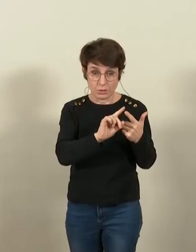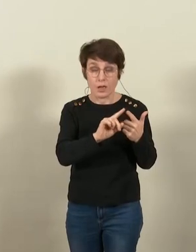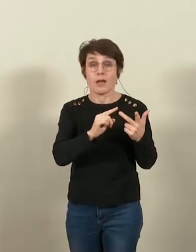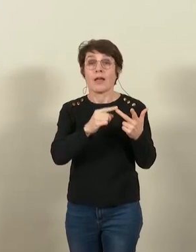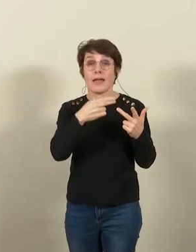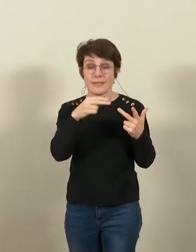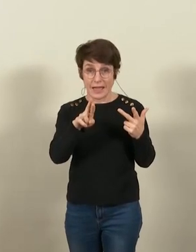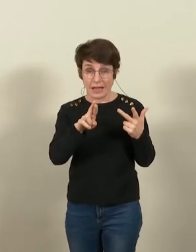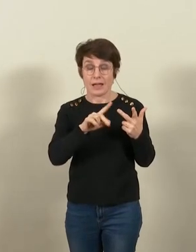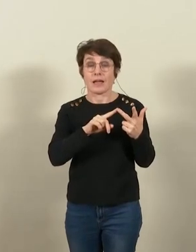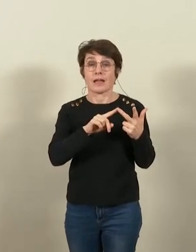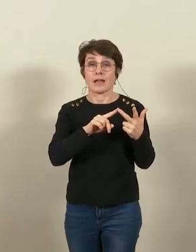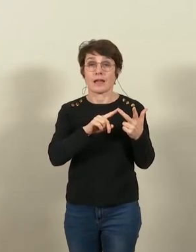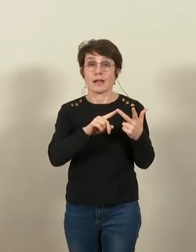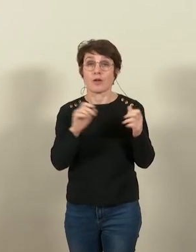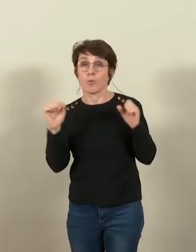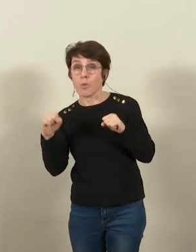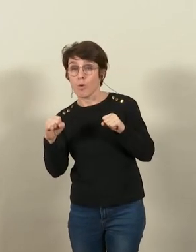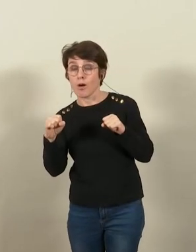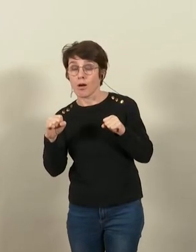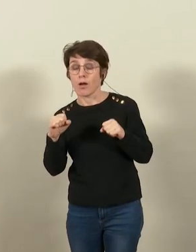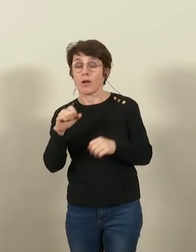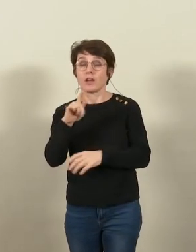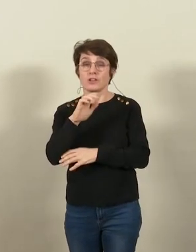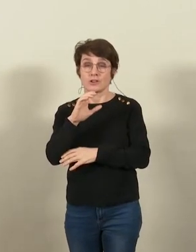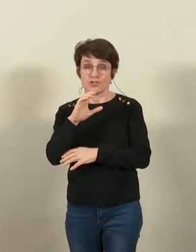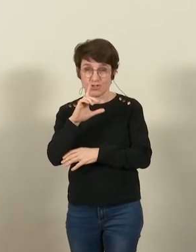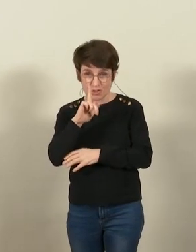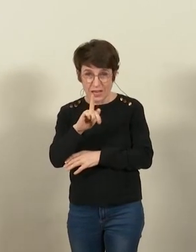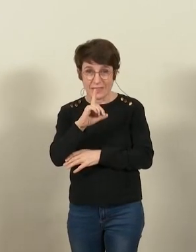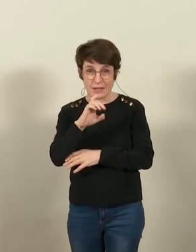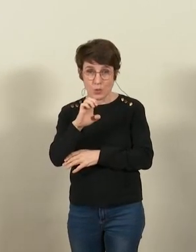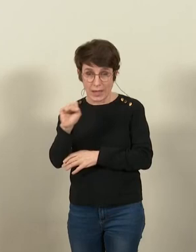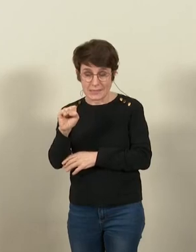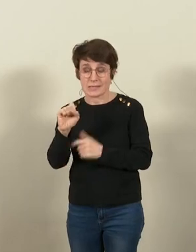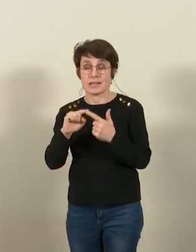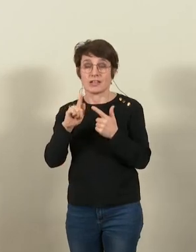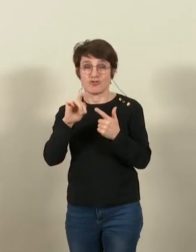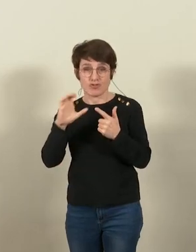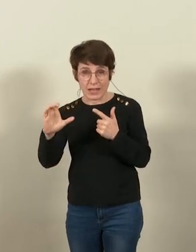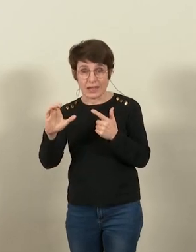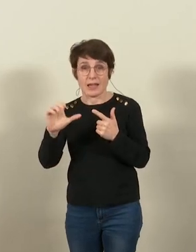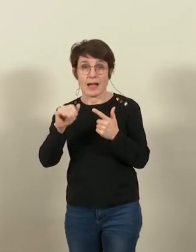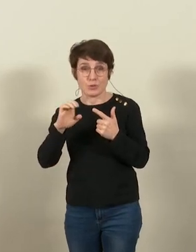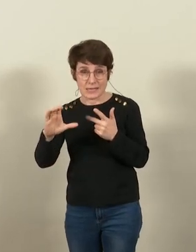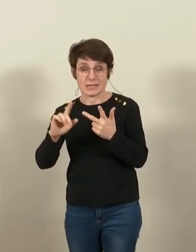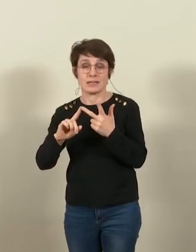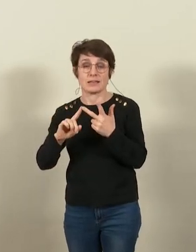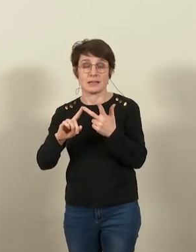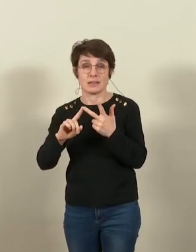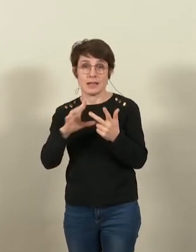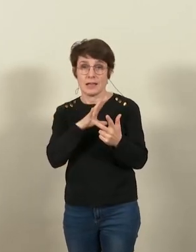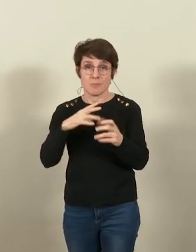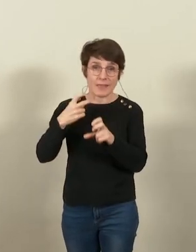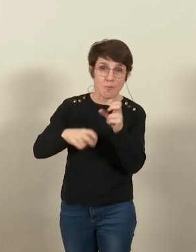NR euh qui vote pour euh gdes Jeck AEC madame